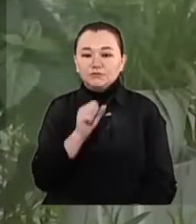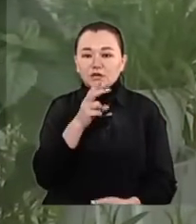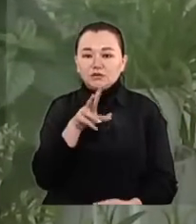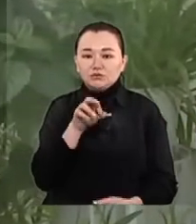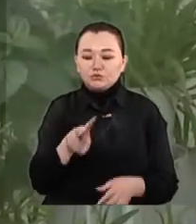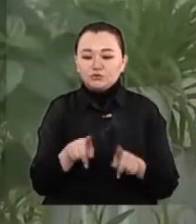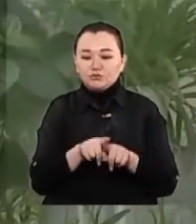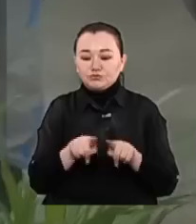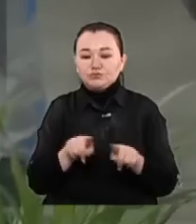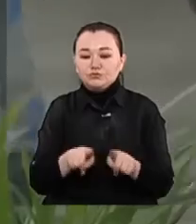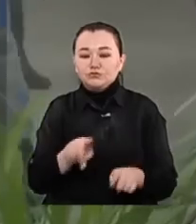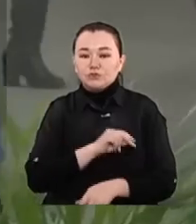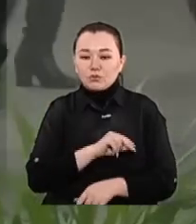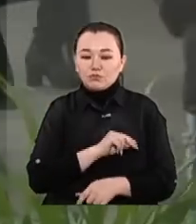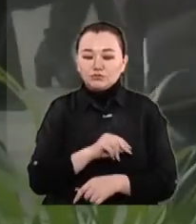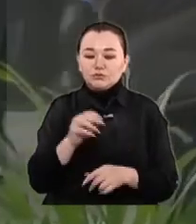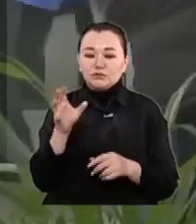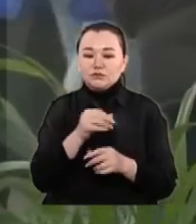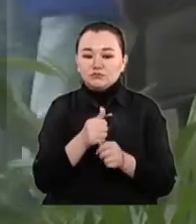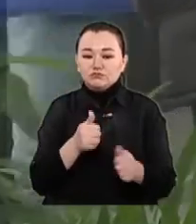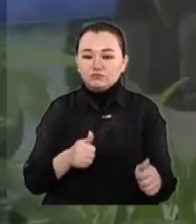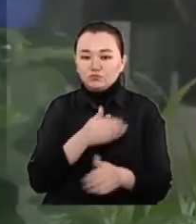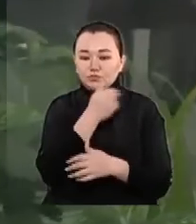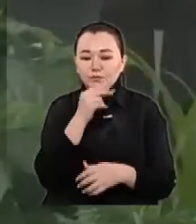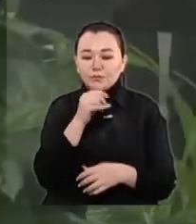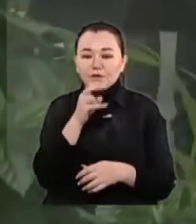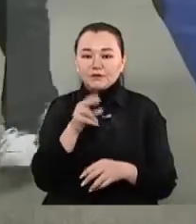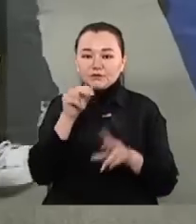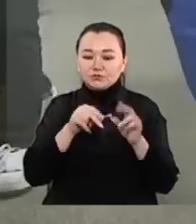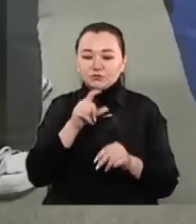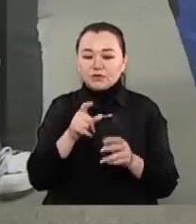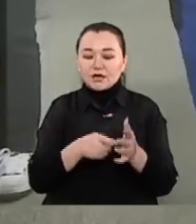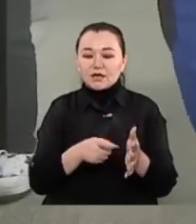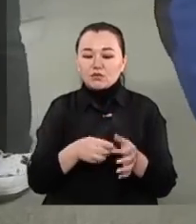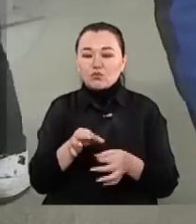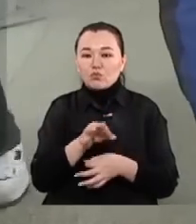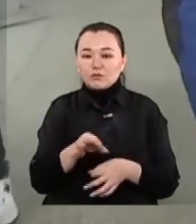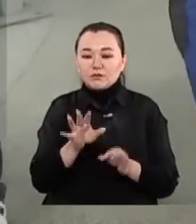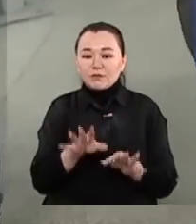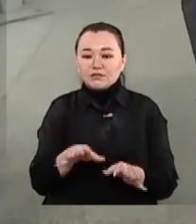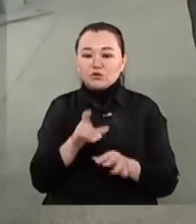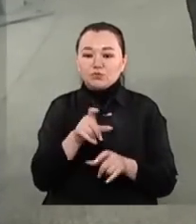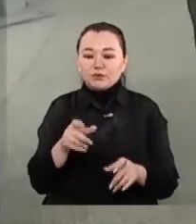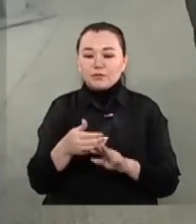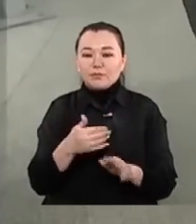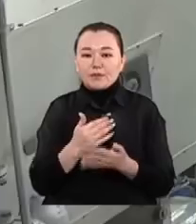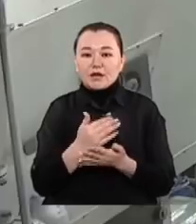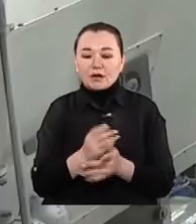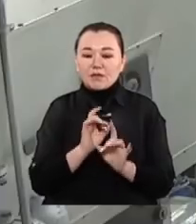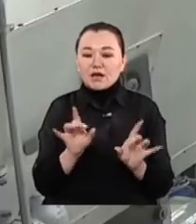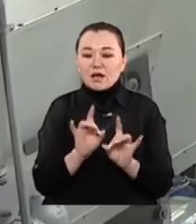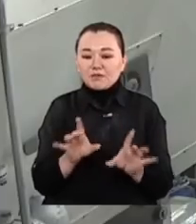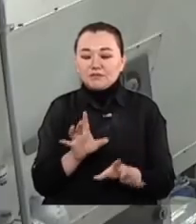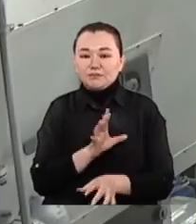Ақжолдықтар да үгіт-насихат жұмыстарынан кенде қалып жатқан жоқ. Партия үміткерлері Қарағанды облысына барып, тұрғындарға сайлау алды тұғырнамасын